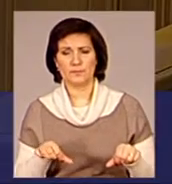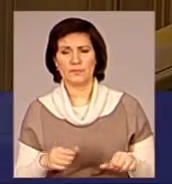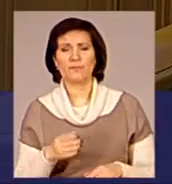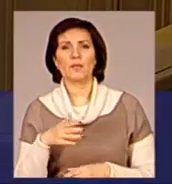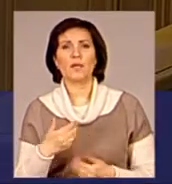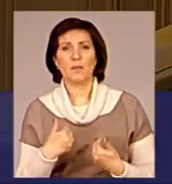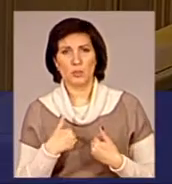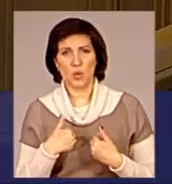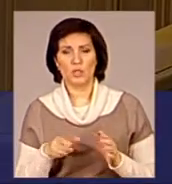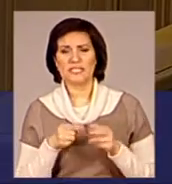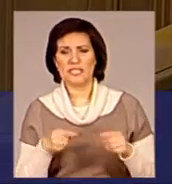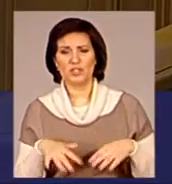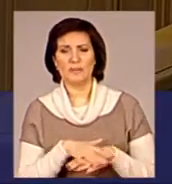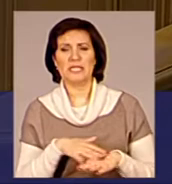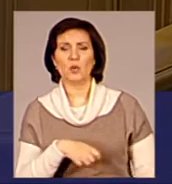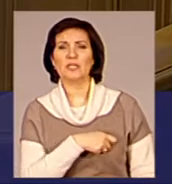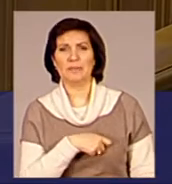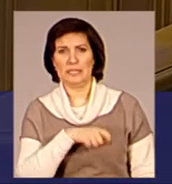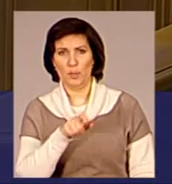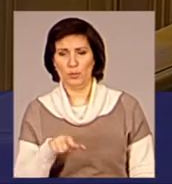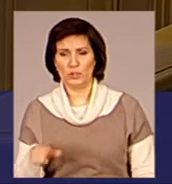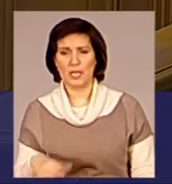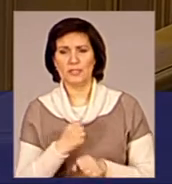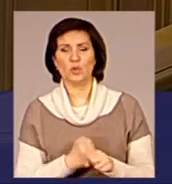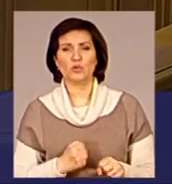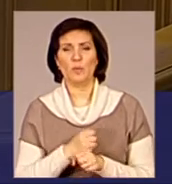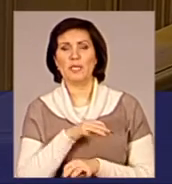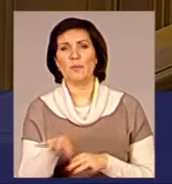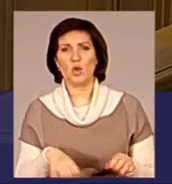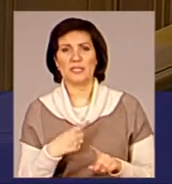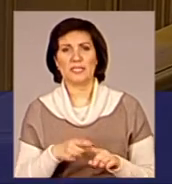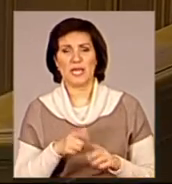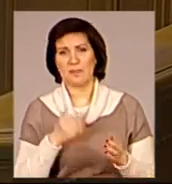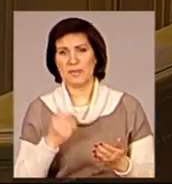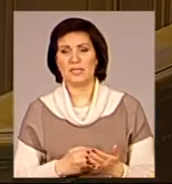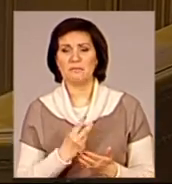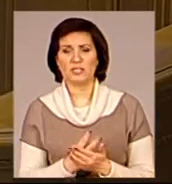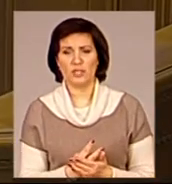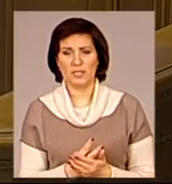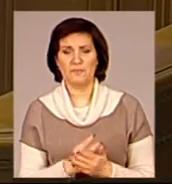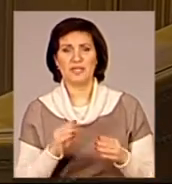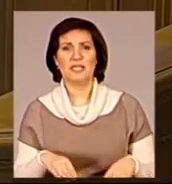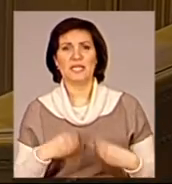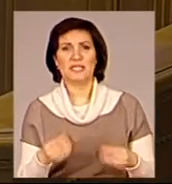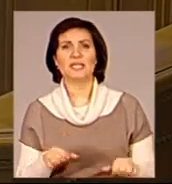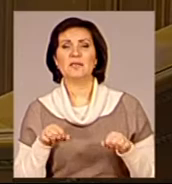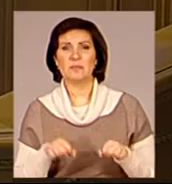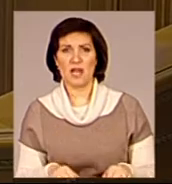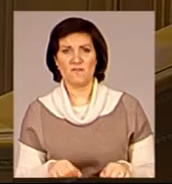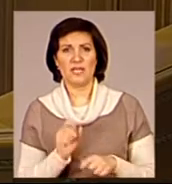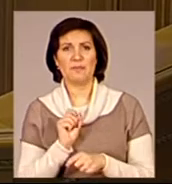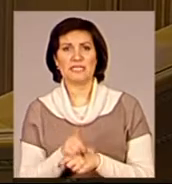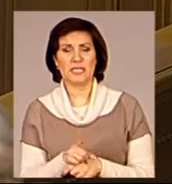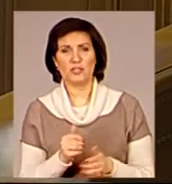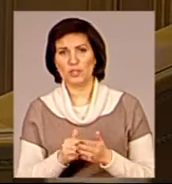Мною разом з іншими народними депутатами розроблений проєкт, який передбачає надати право на